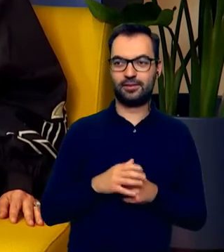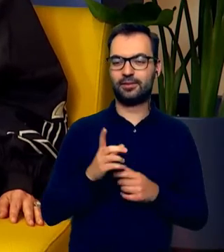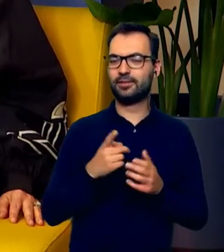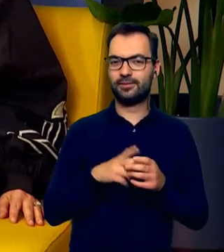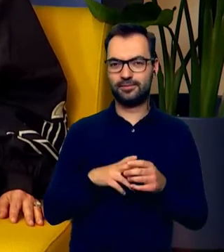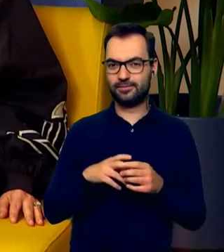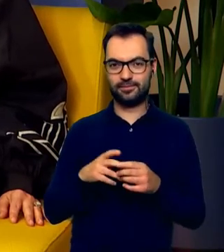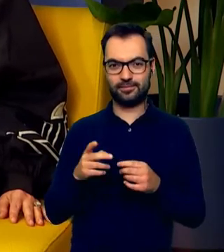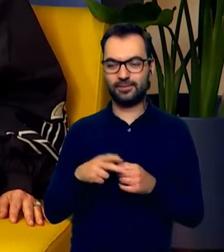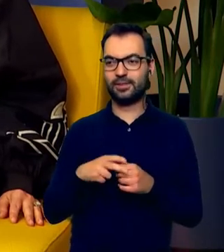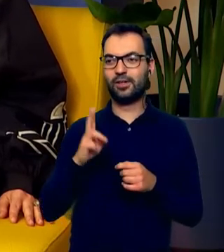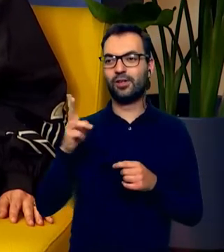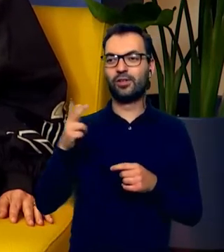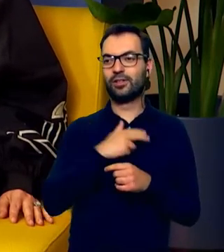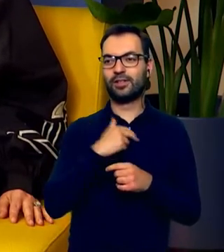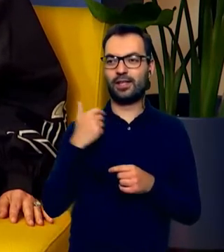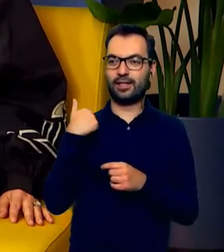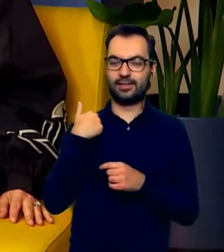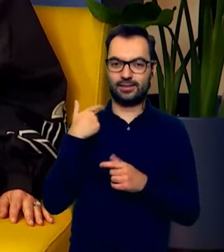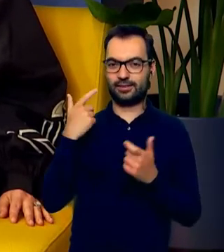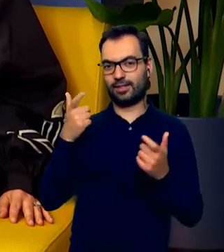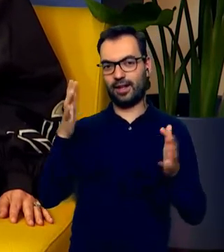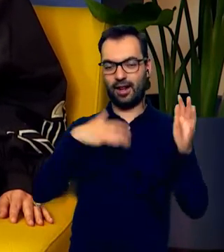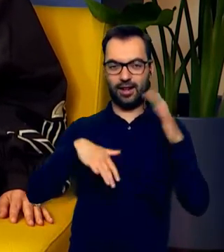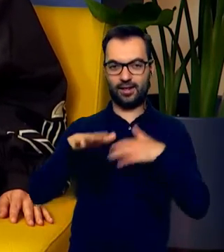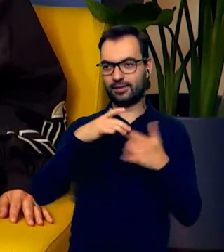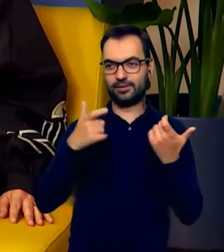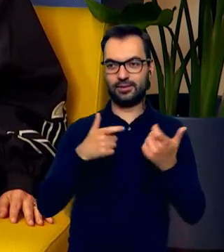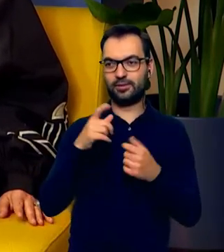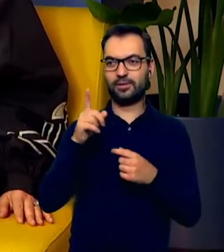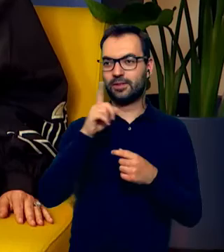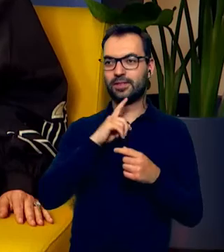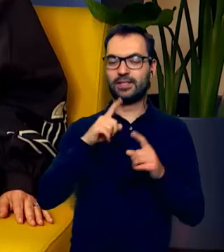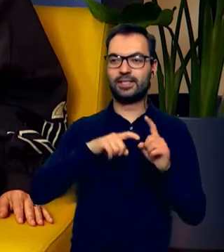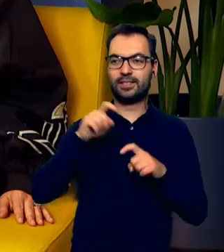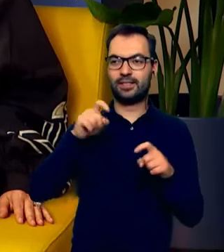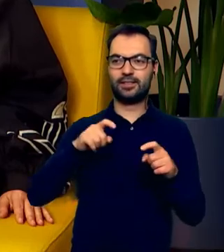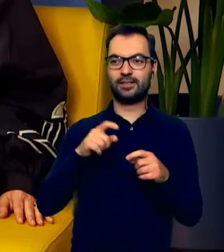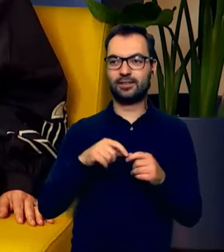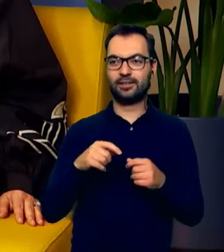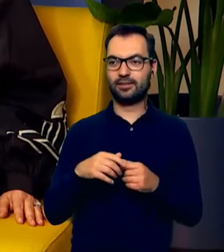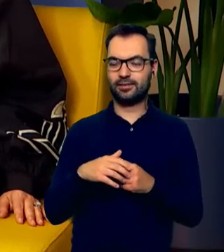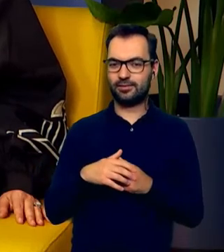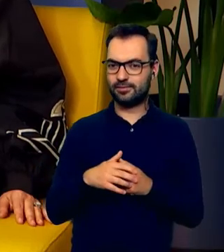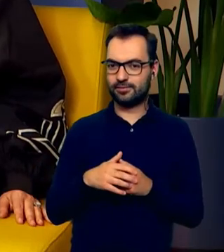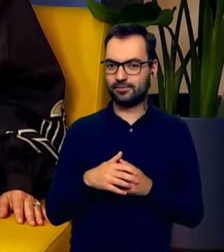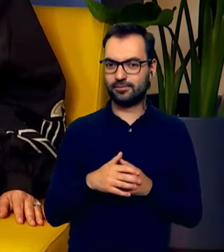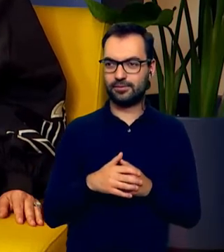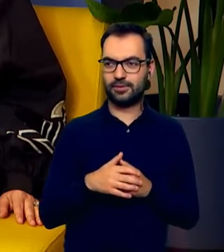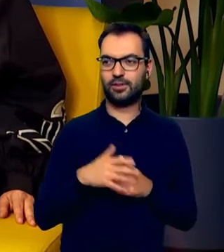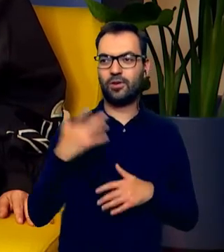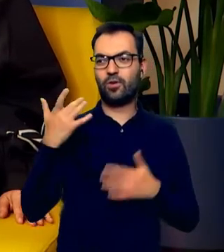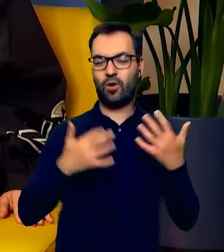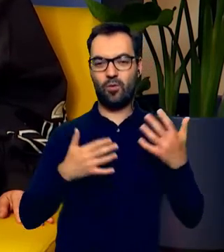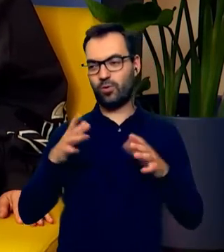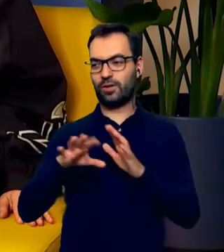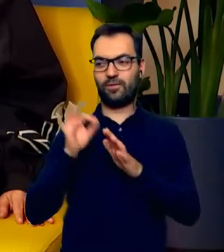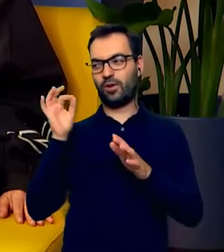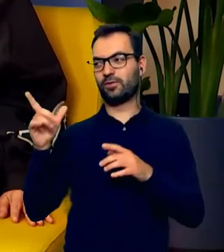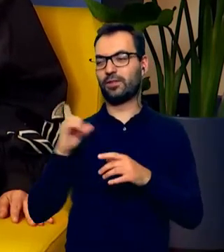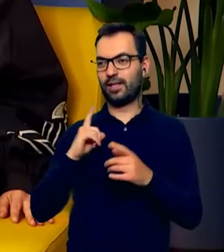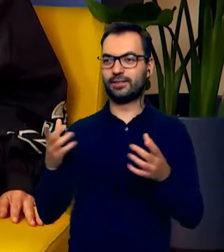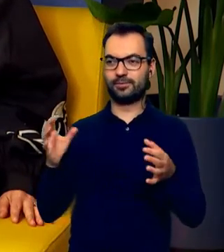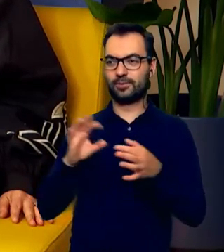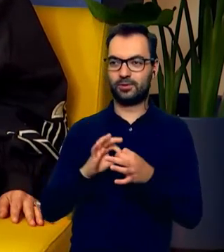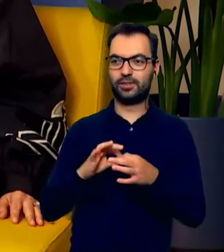którym nas ktoś, wiesz, zrobił jakiś taki, wiesz, ranking, czy to nie ranking, to się nazywa, ale... Komputer nas wylosował, jak